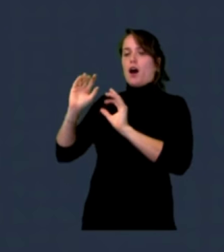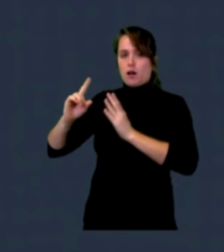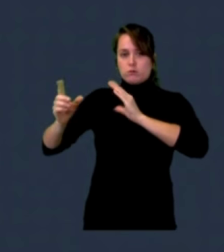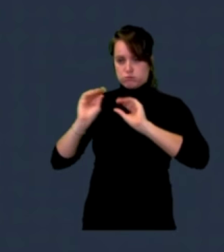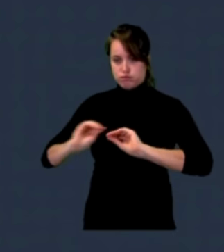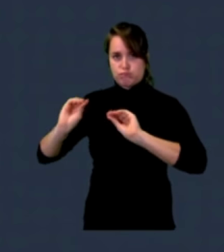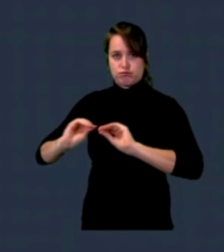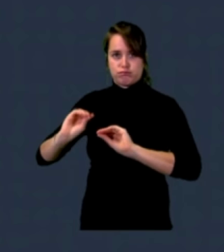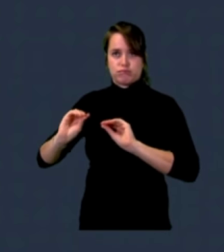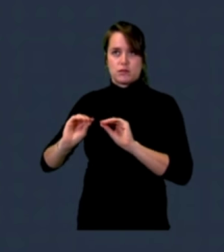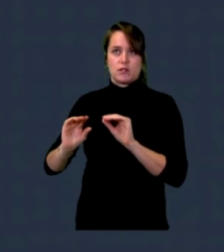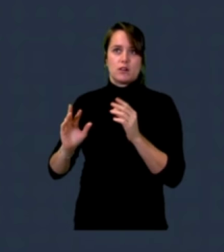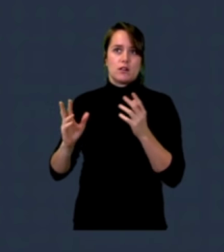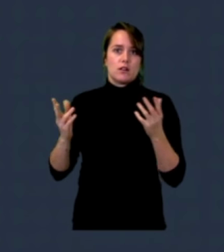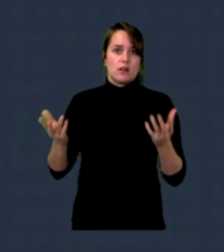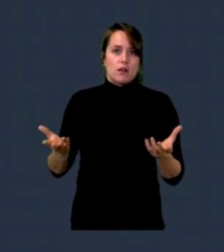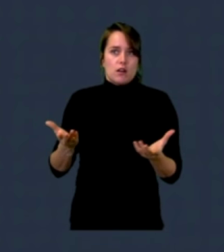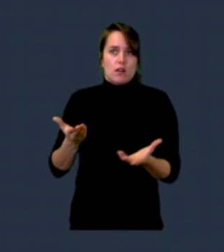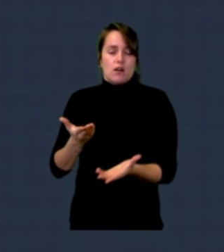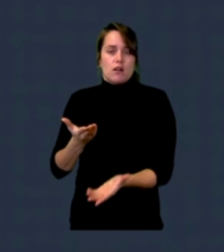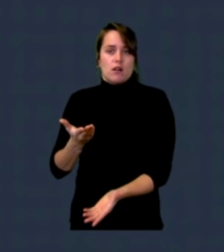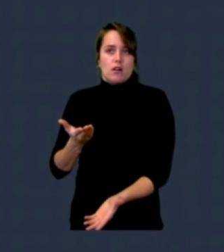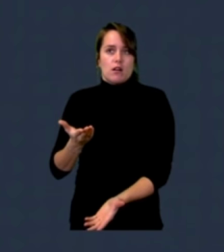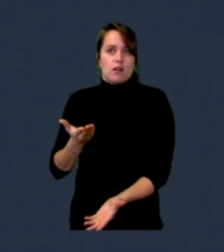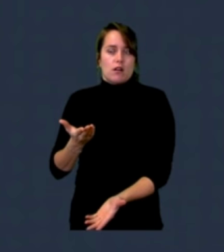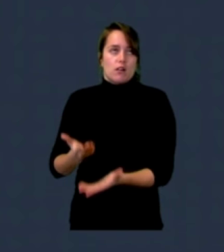ce qu'elles s'adonnent à ce qu'il leur a